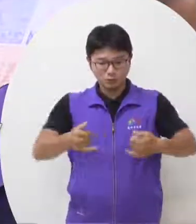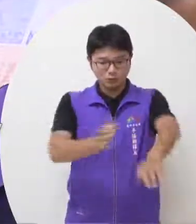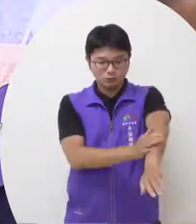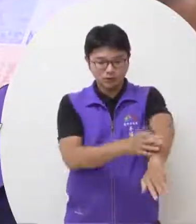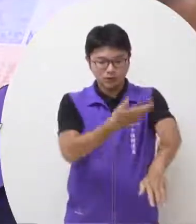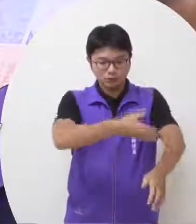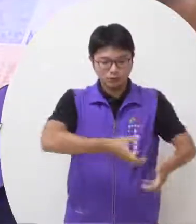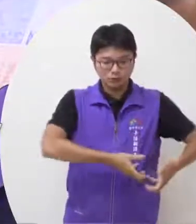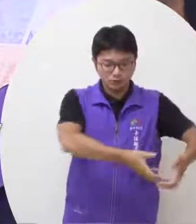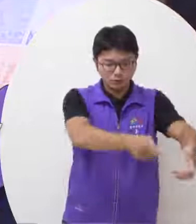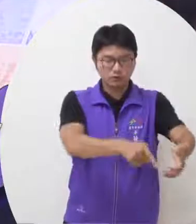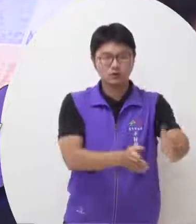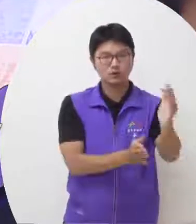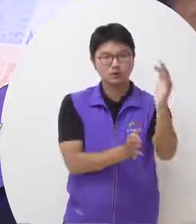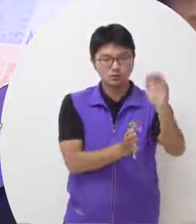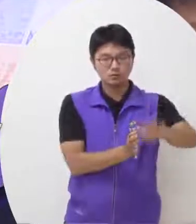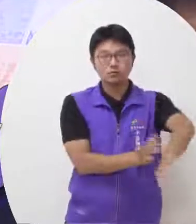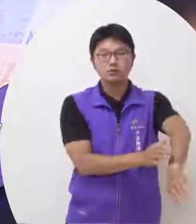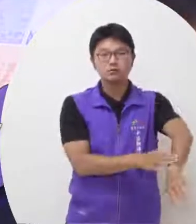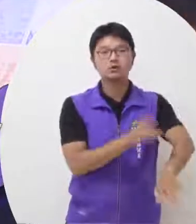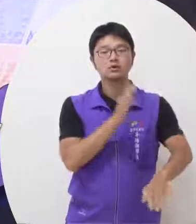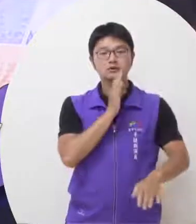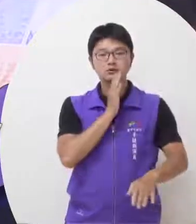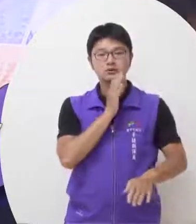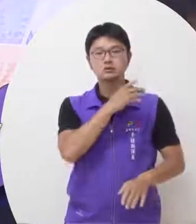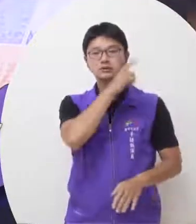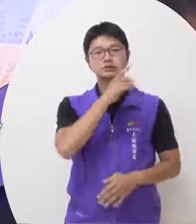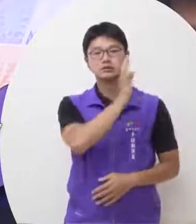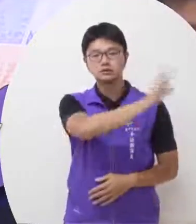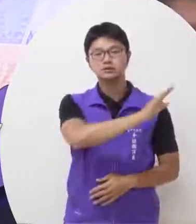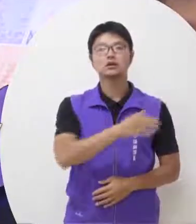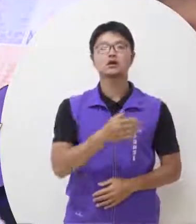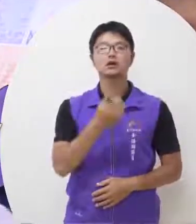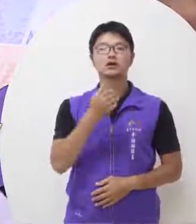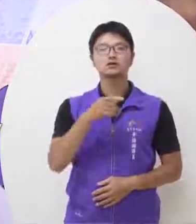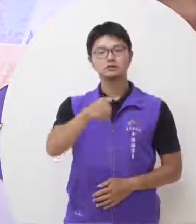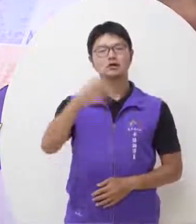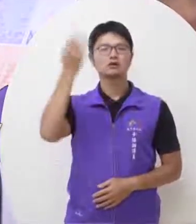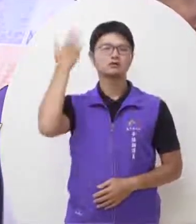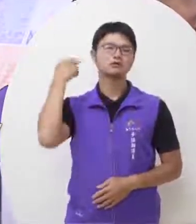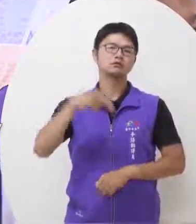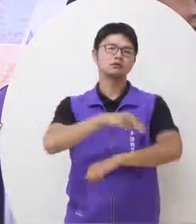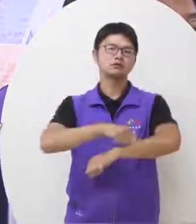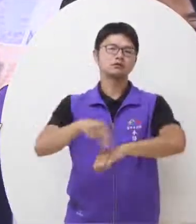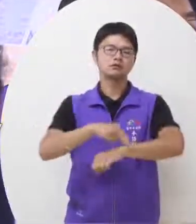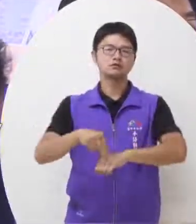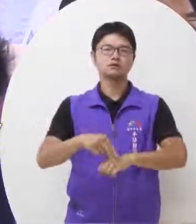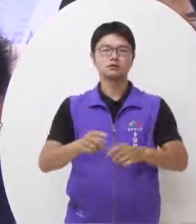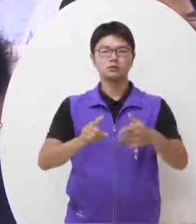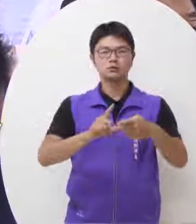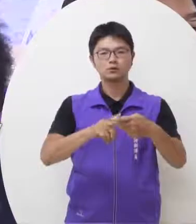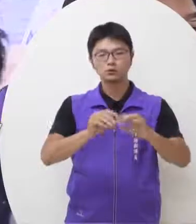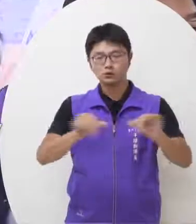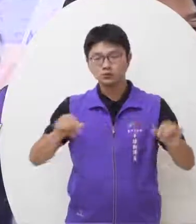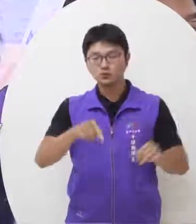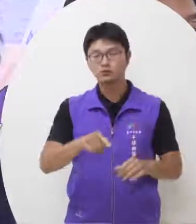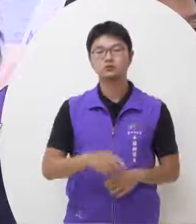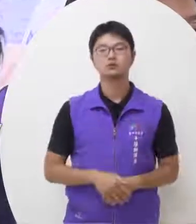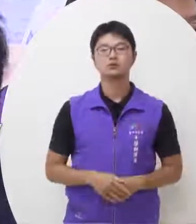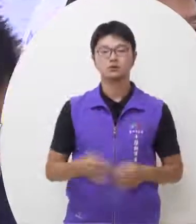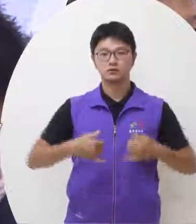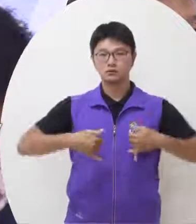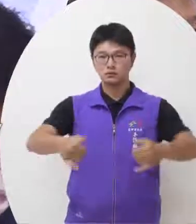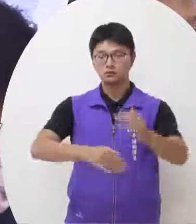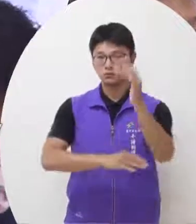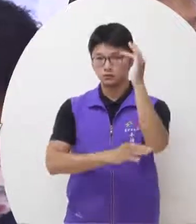那个路树，所以要修剪要完全告知己，可是他们在早期重划的时候他们的那个路树，像我们重庆路就有很